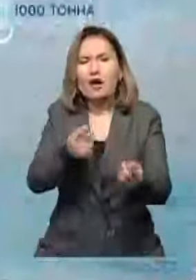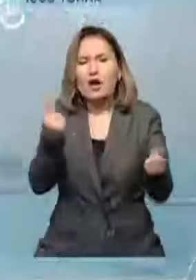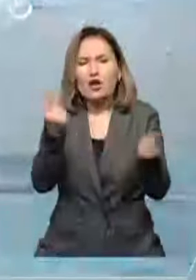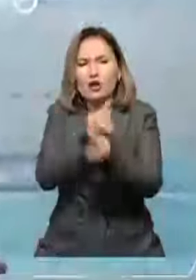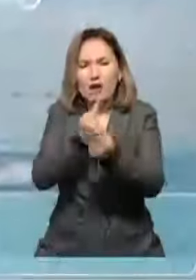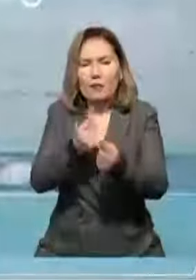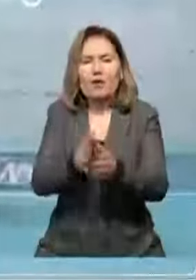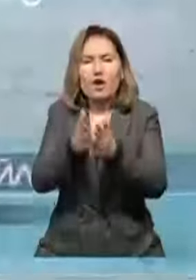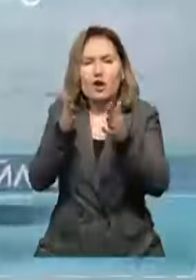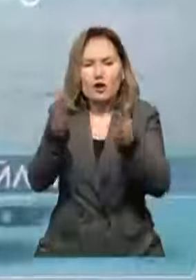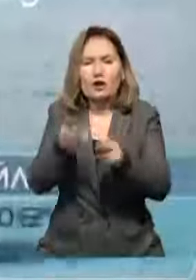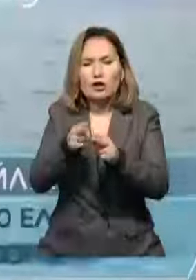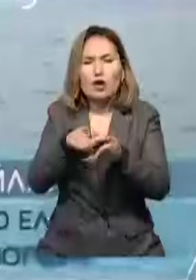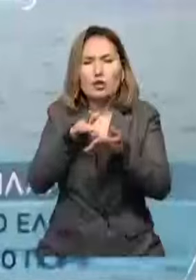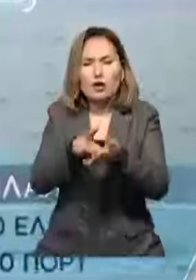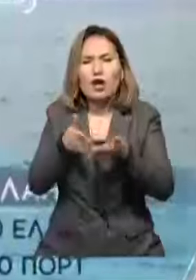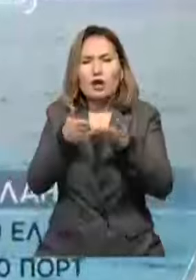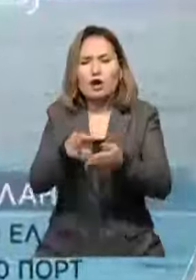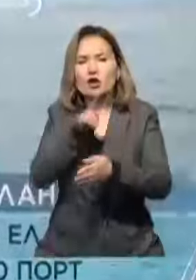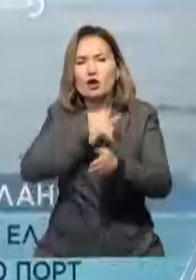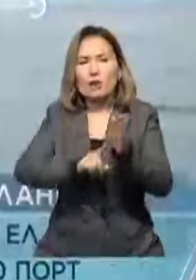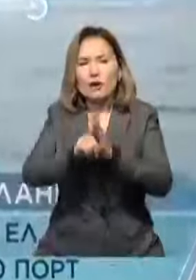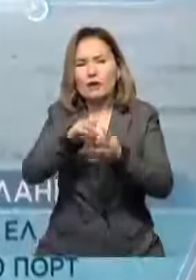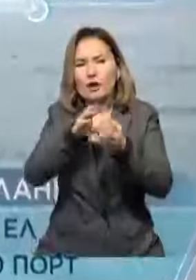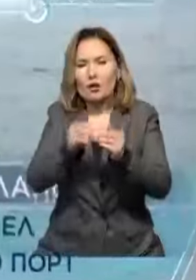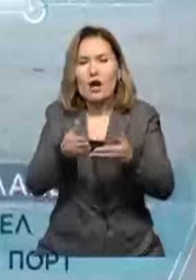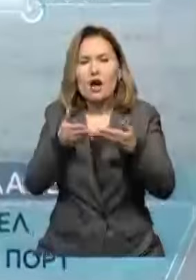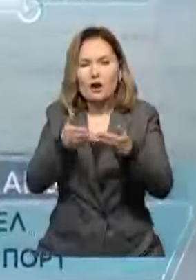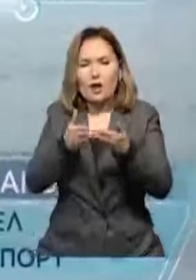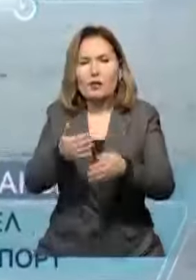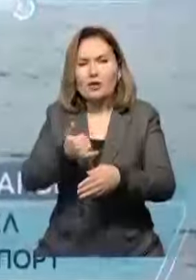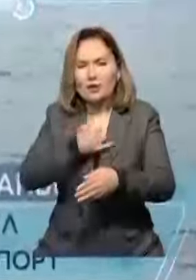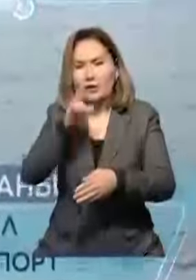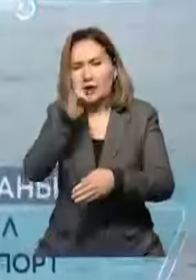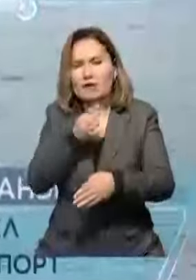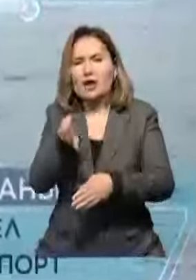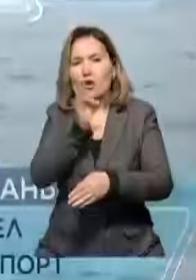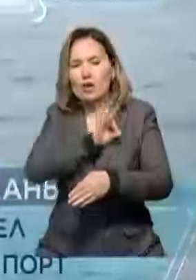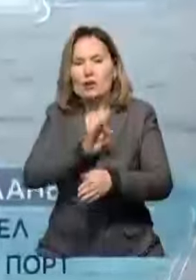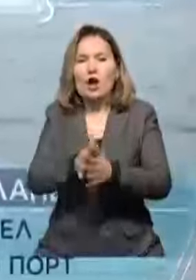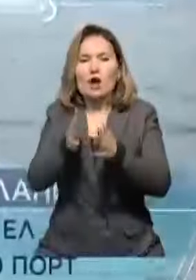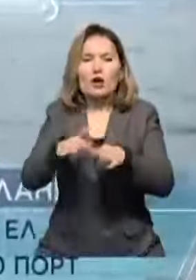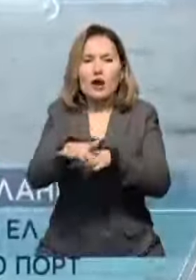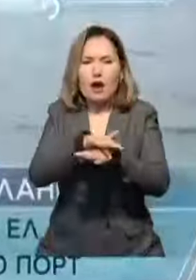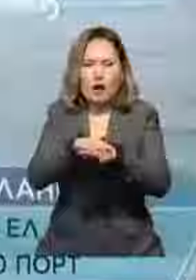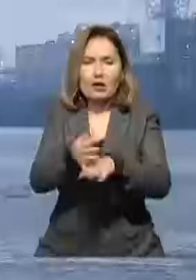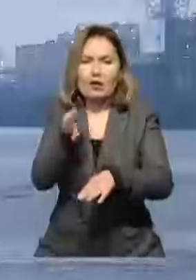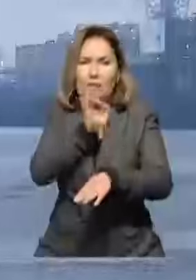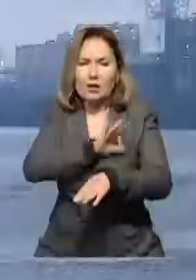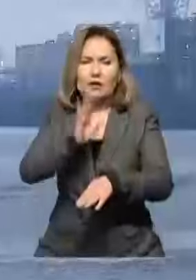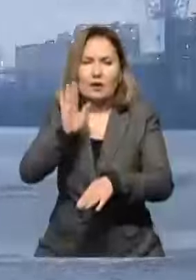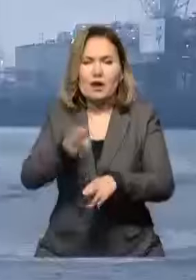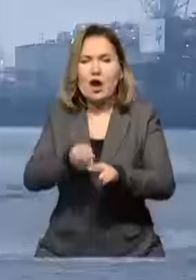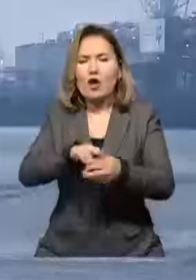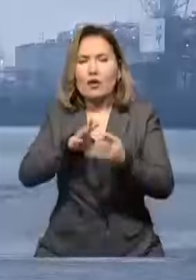байланыстыратын алып жолды жүріп өтеді. Енді бұл бұғаздың пайдасы жақын аралықтарда қазақ халқы үшін де тие бастайды.